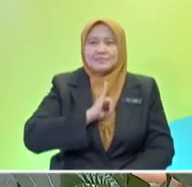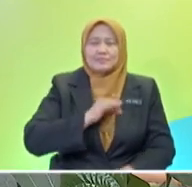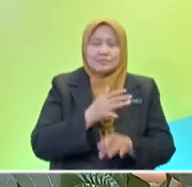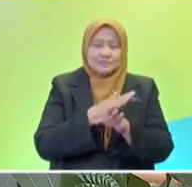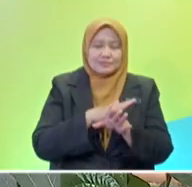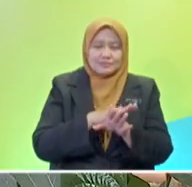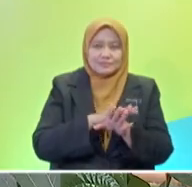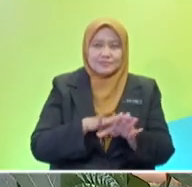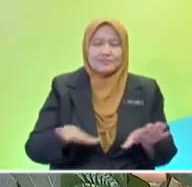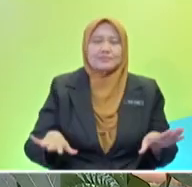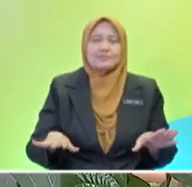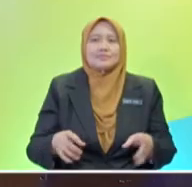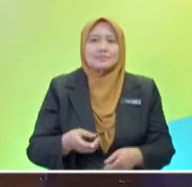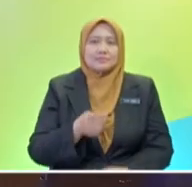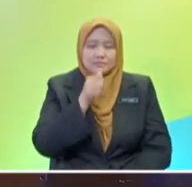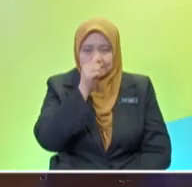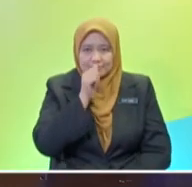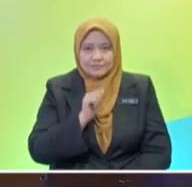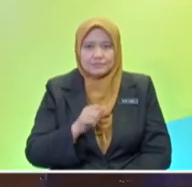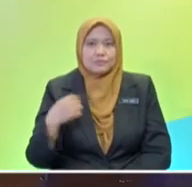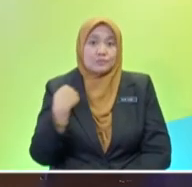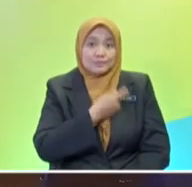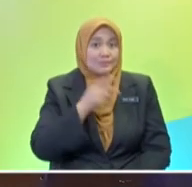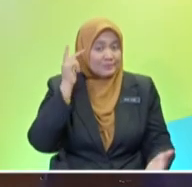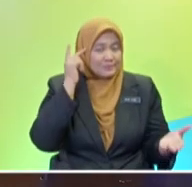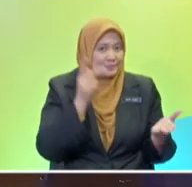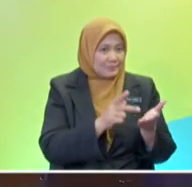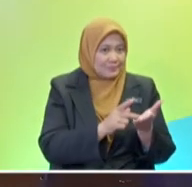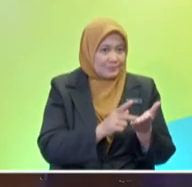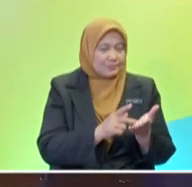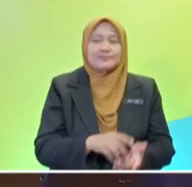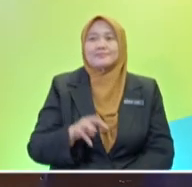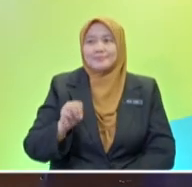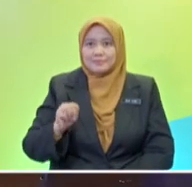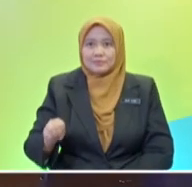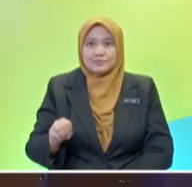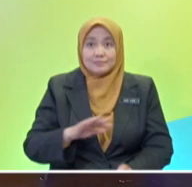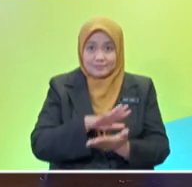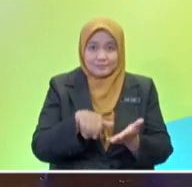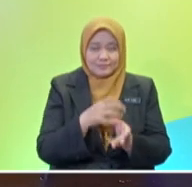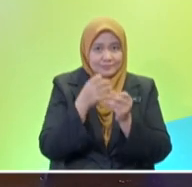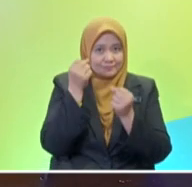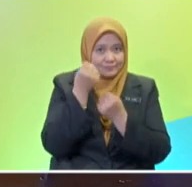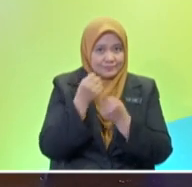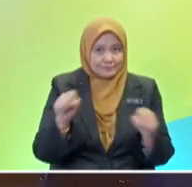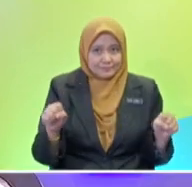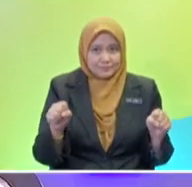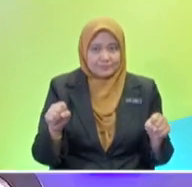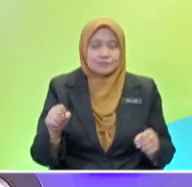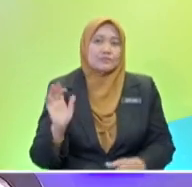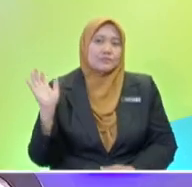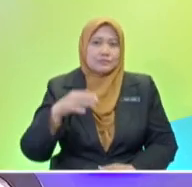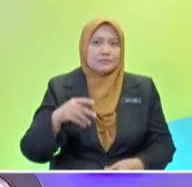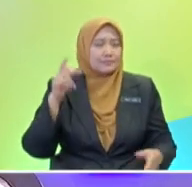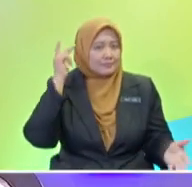daun, cikgu. Okey, murid-murid di luar sana. Okey, sudah bersedia semua? Jom kita kenalan dengan daun.